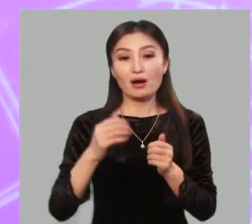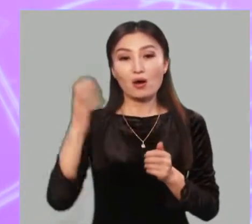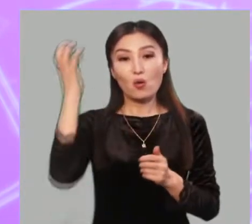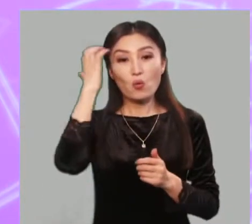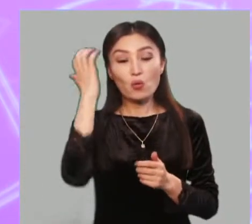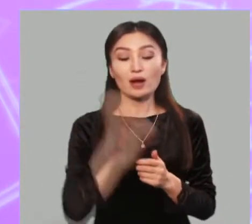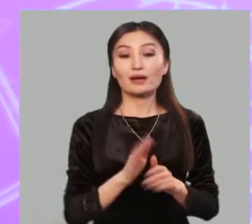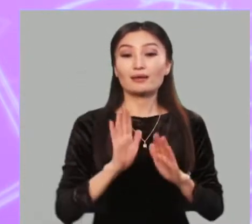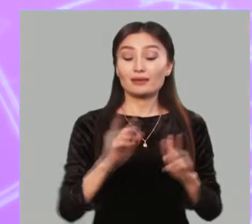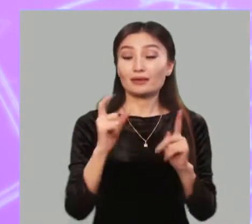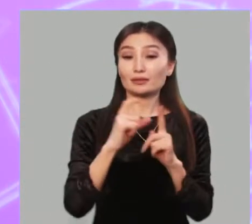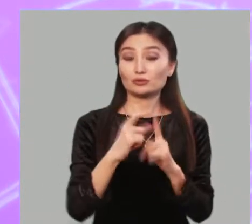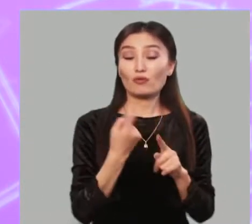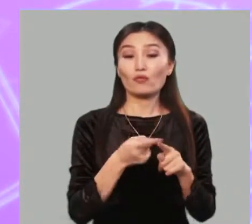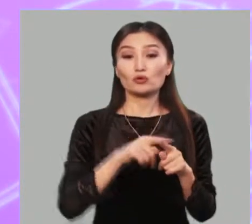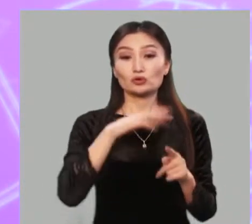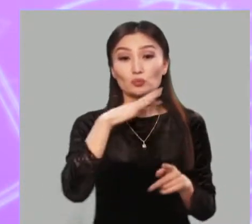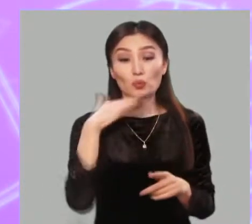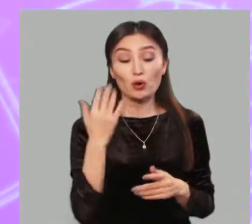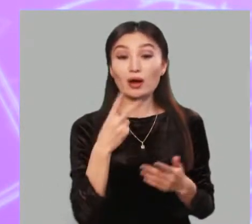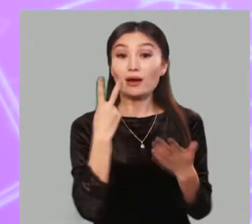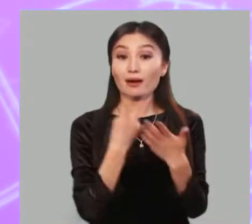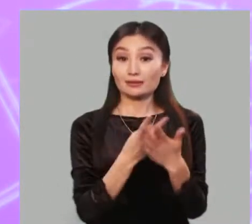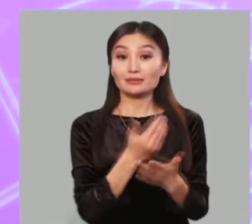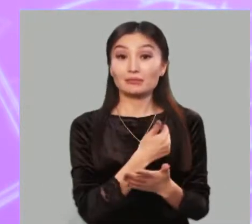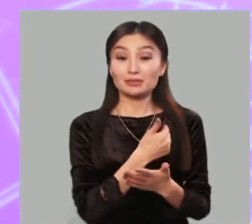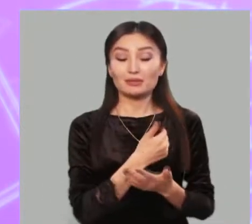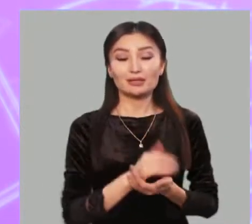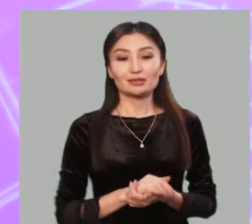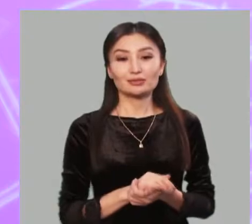слов очень много. Хотите посмотреть?